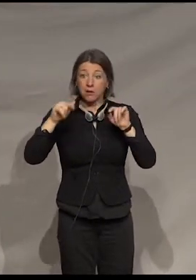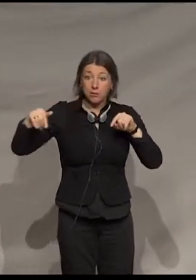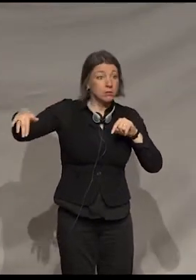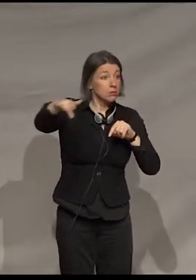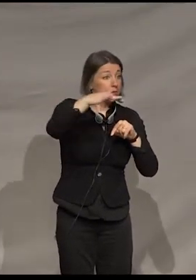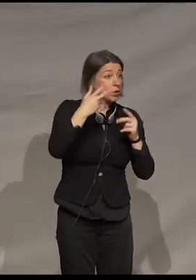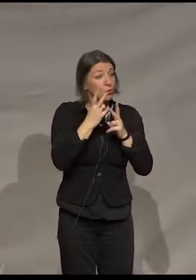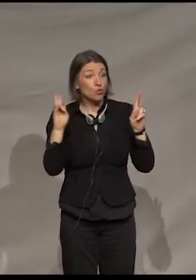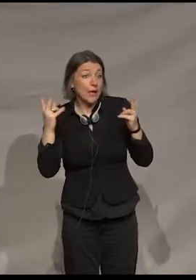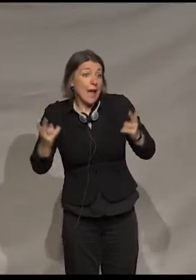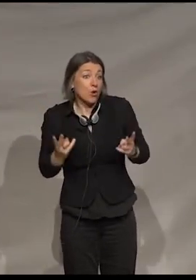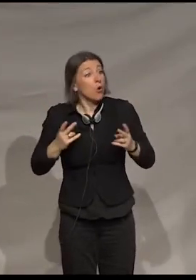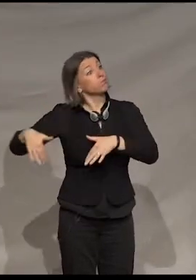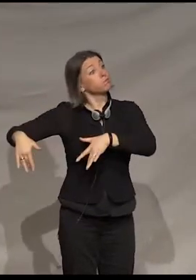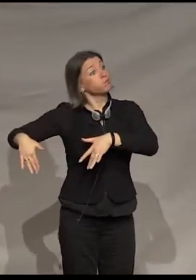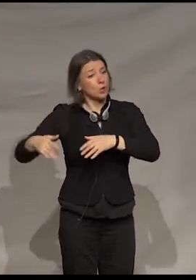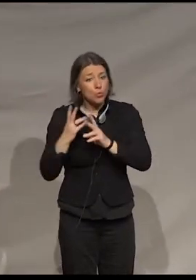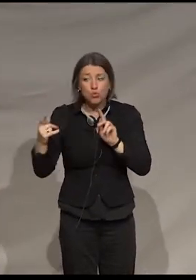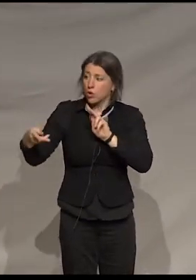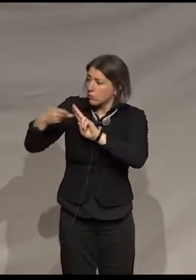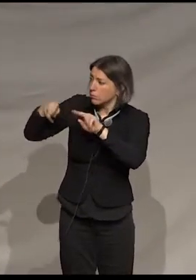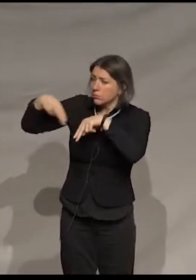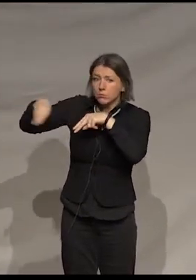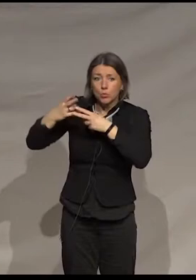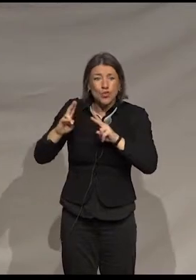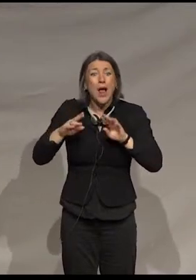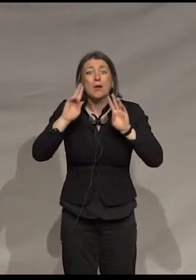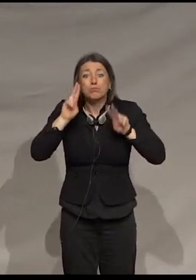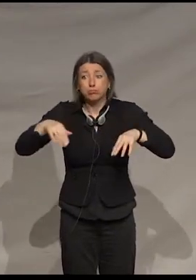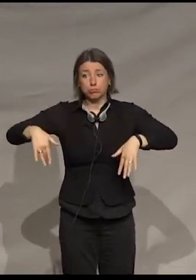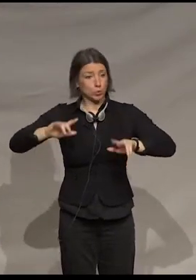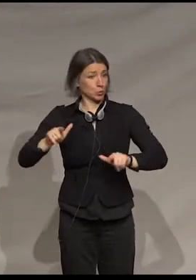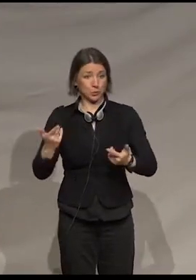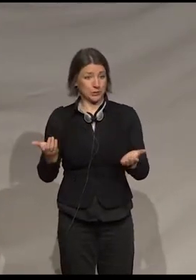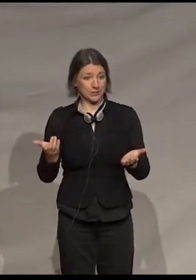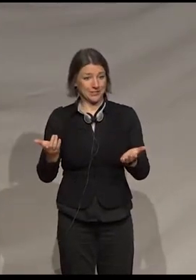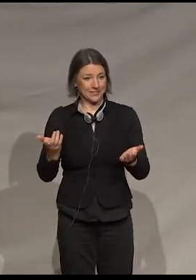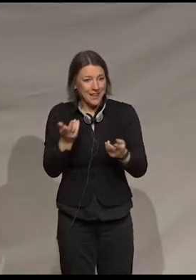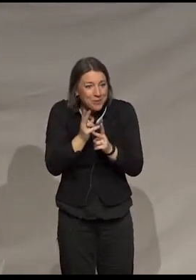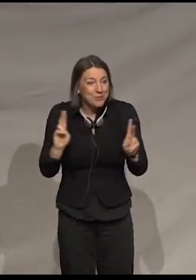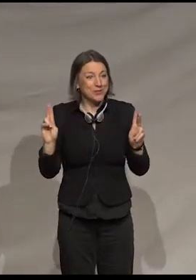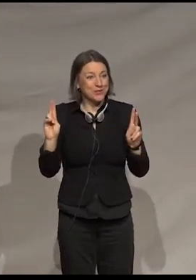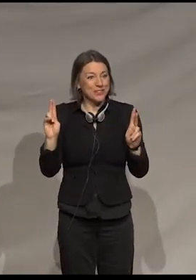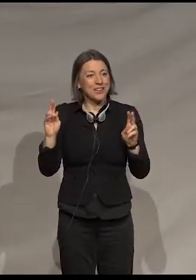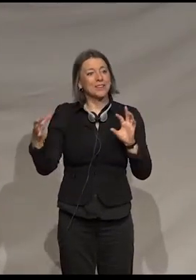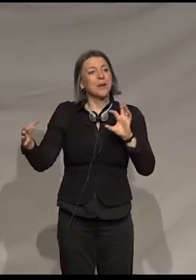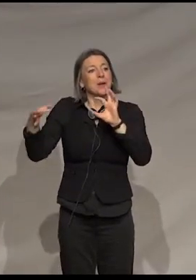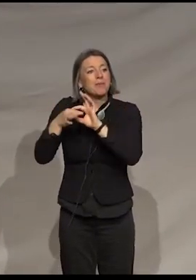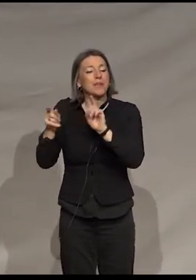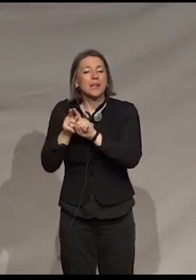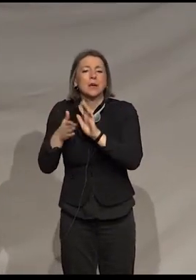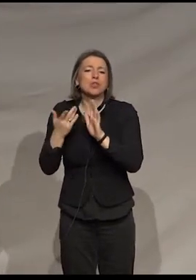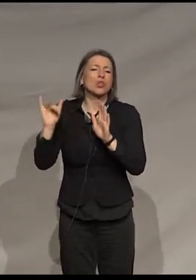sále nebo na chodbách. Můžete si s ním povykládat, s Jirkou, můžete si vzít jeho vizitku v případě, že třeba ve zdravotnických